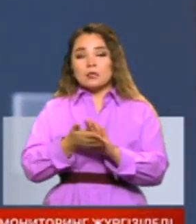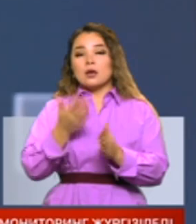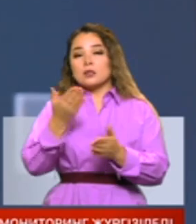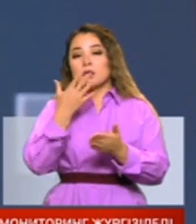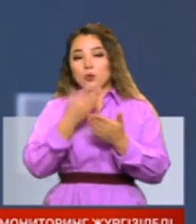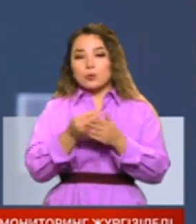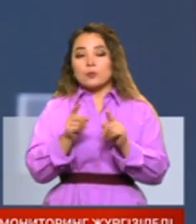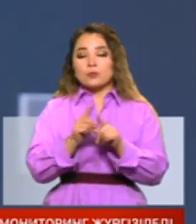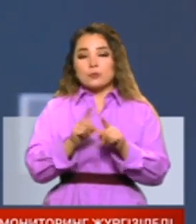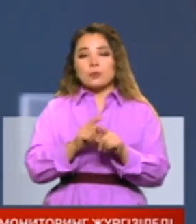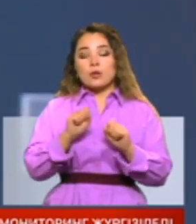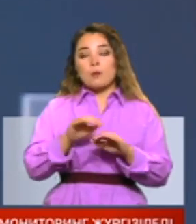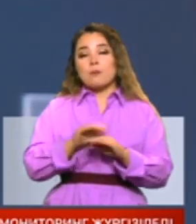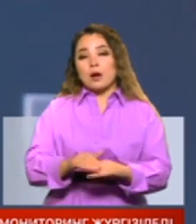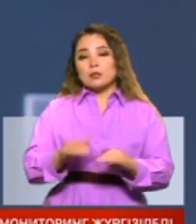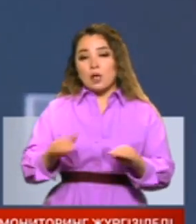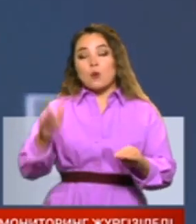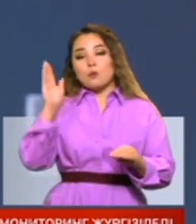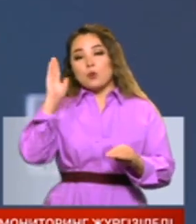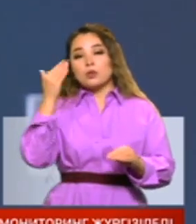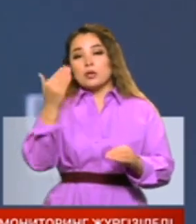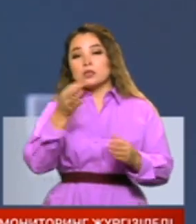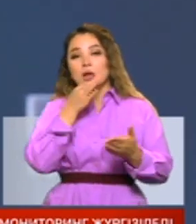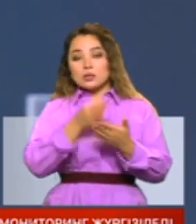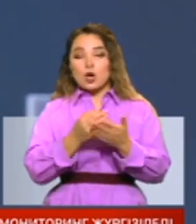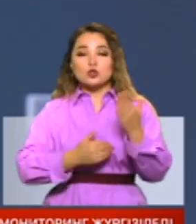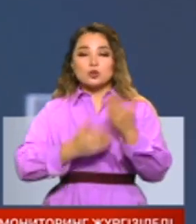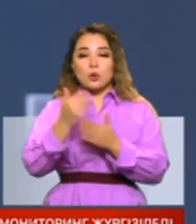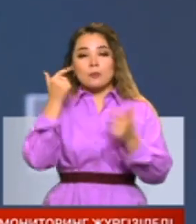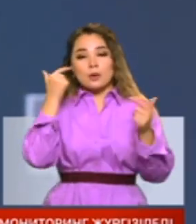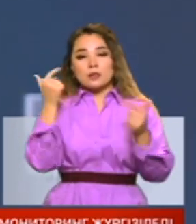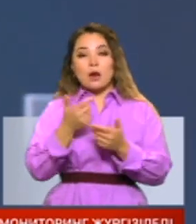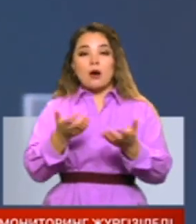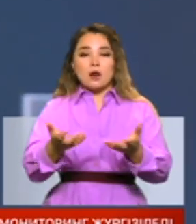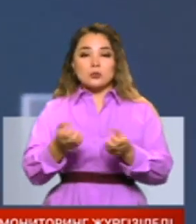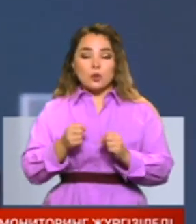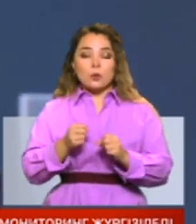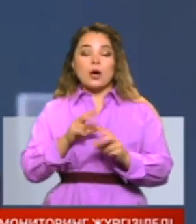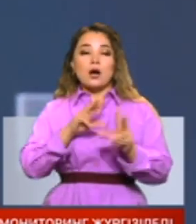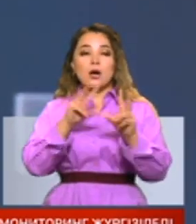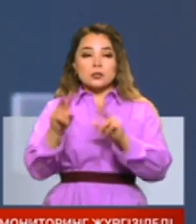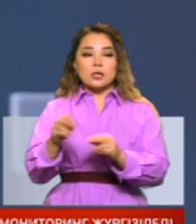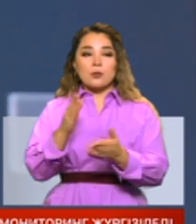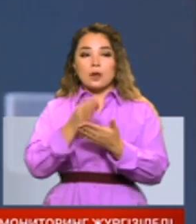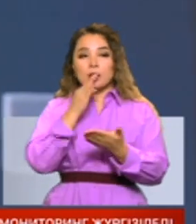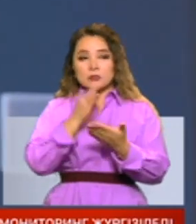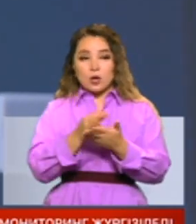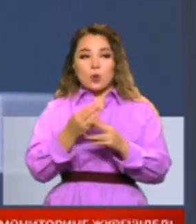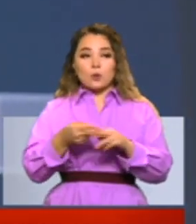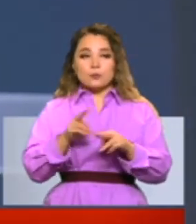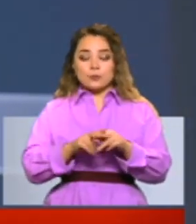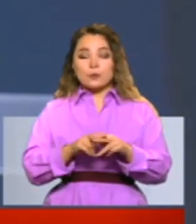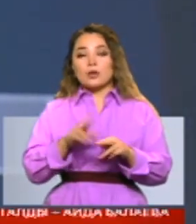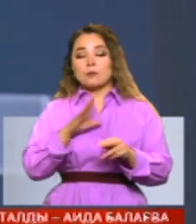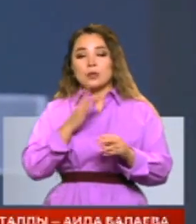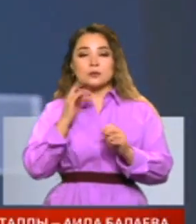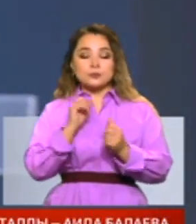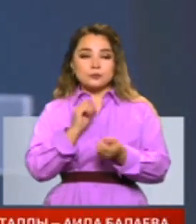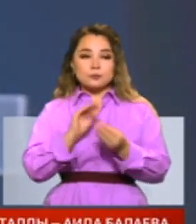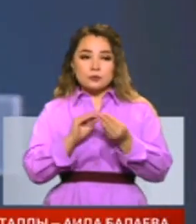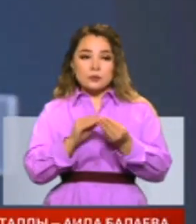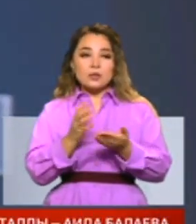ретінде баланың болашақта жоғары білім алуға кепілі бола қарасаңыз. Гранттар